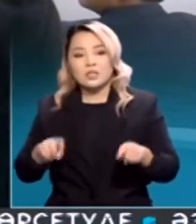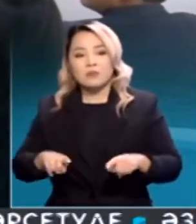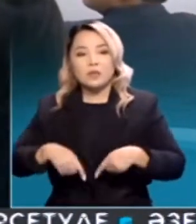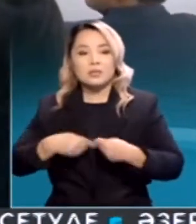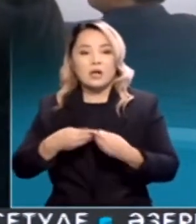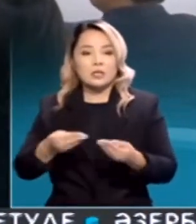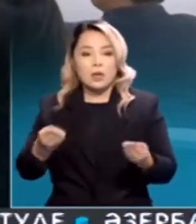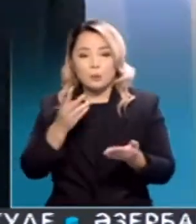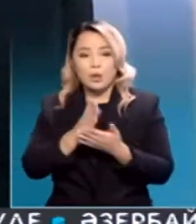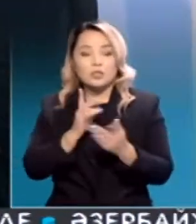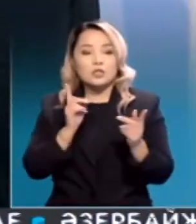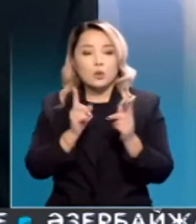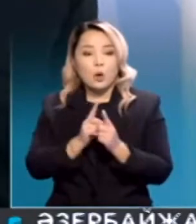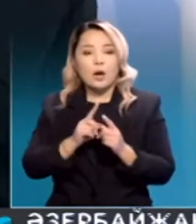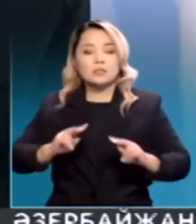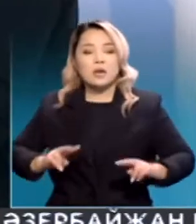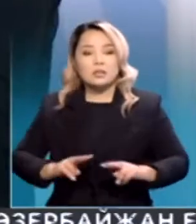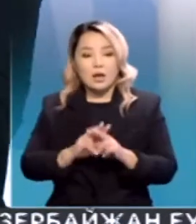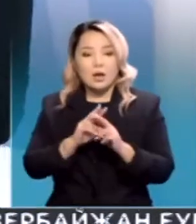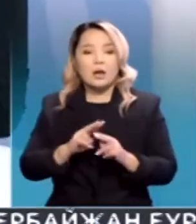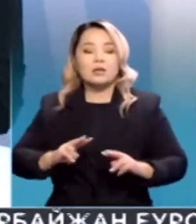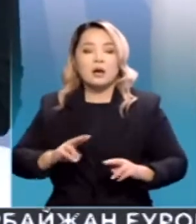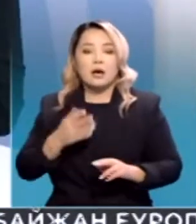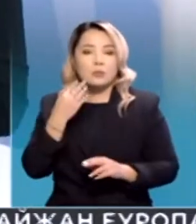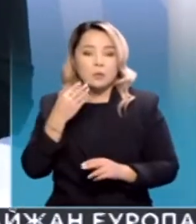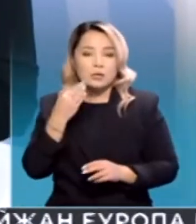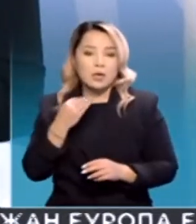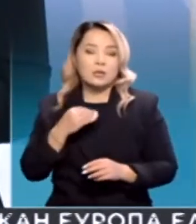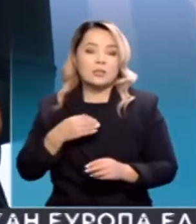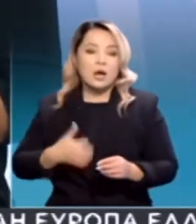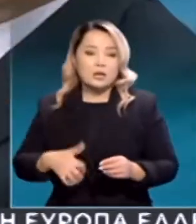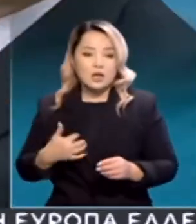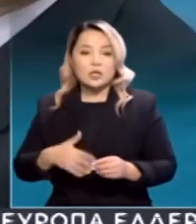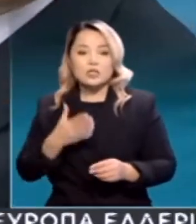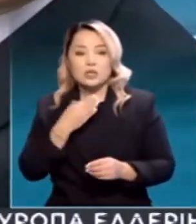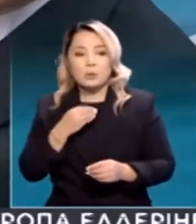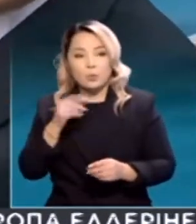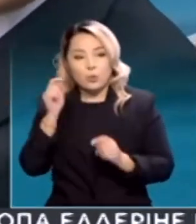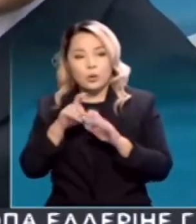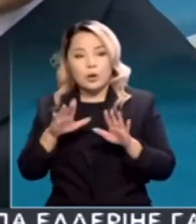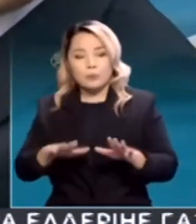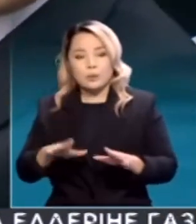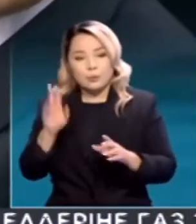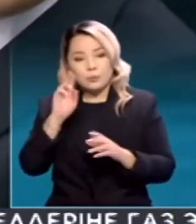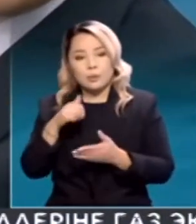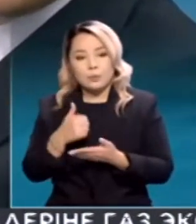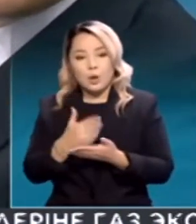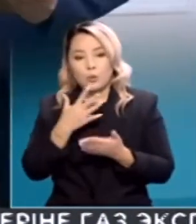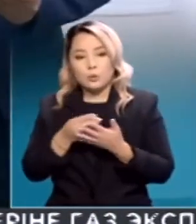табысталды. Кездесуге Астана, Алматы, Тараз, Семейдегі жоғары оқу орындары, ғылыми орталықтар мен мемлекеттік орган